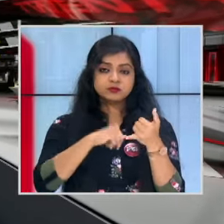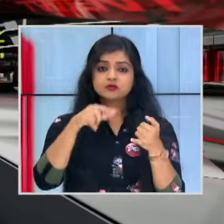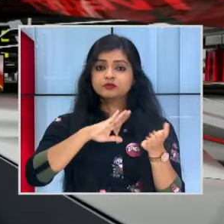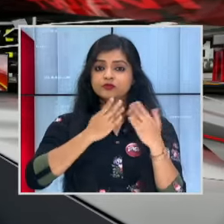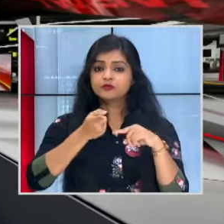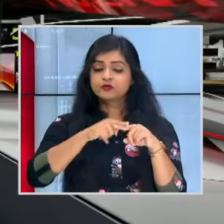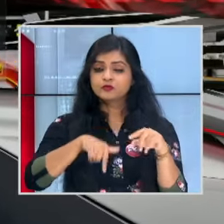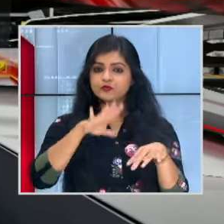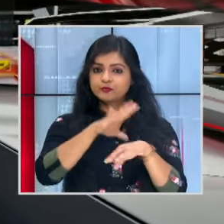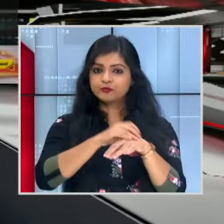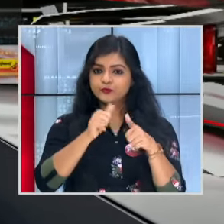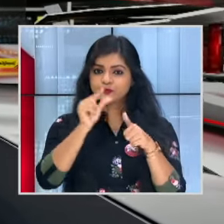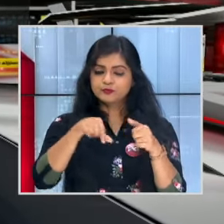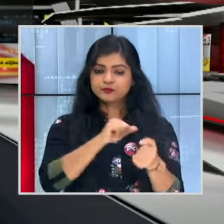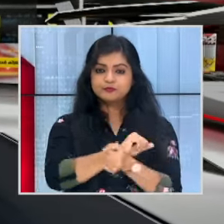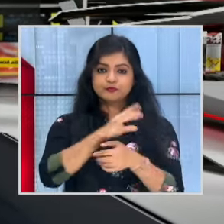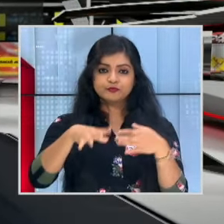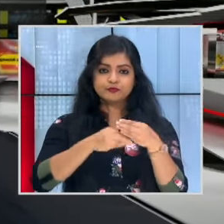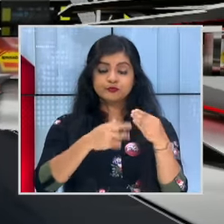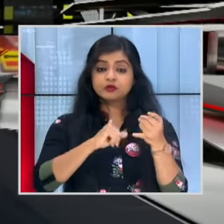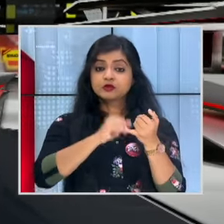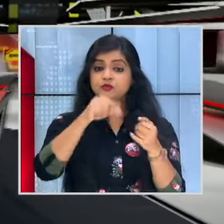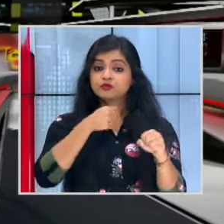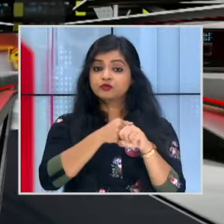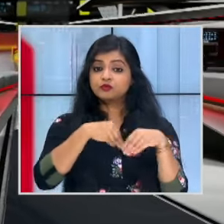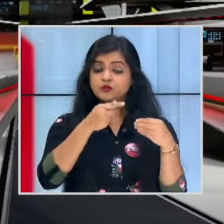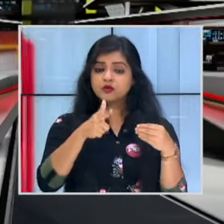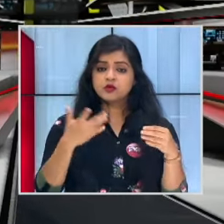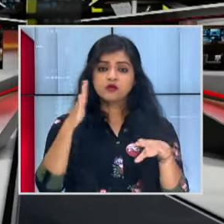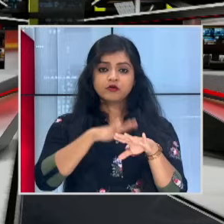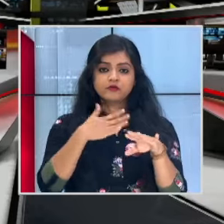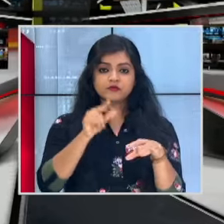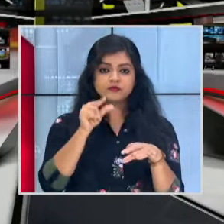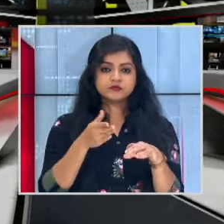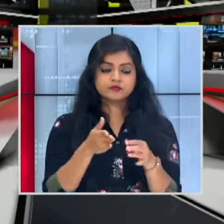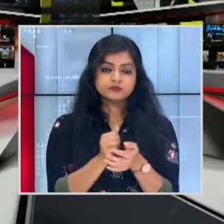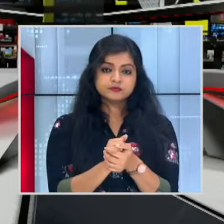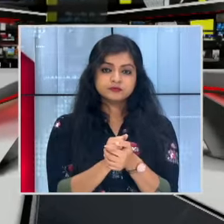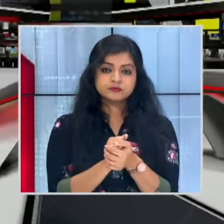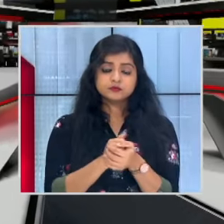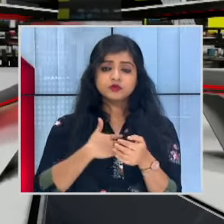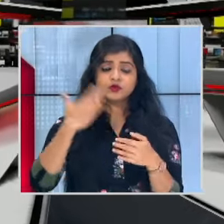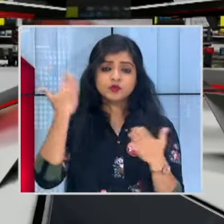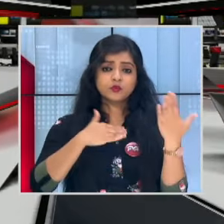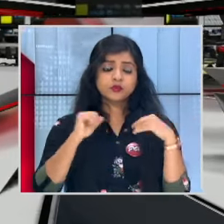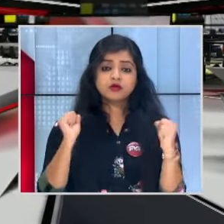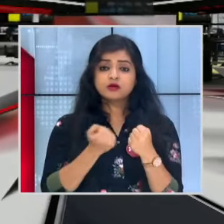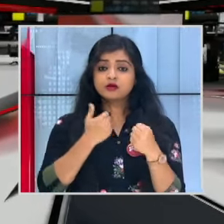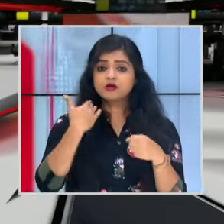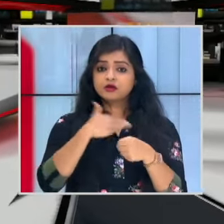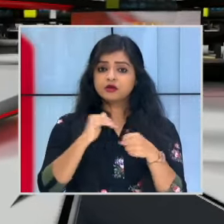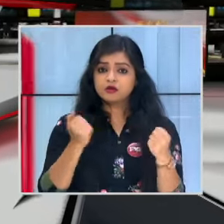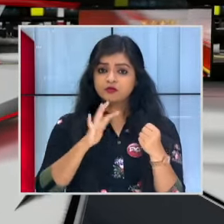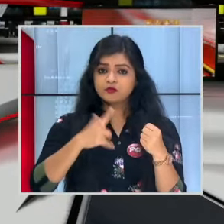പിടിയിലായ പ്രതി അഖിലിന്റെ അറസ്റ്റാണ് രേഖപ്പെടുത്തിയിരിക്കുന്നത്. സിദ്ധാർത്ഥിനെ മർദ്ദിച്ചതിൽ നേരിട്ട് പങ്കുള്ളയാളാണ് അഖിൽ. തന്നെ വെട്ടിക്കൊലപ്പെടുത്താൻ